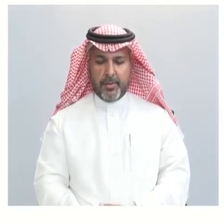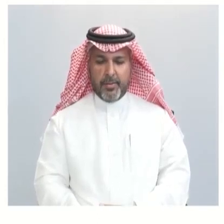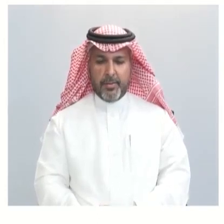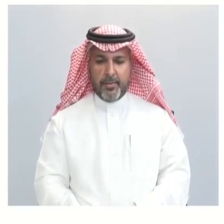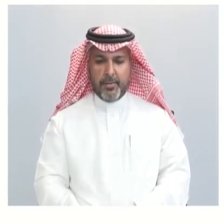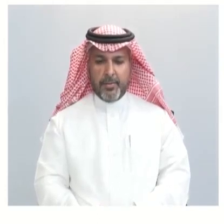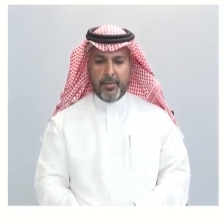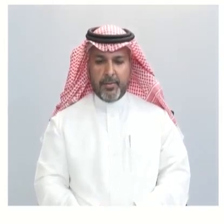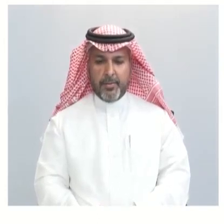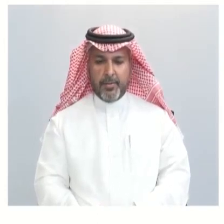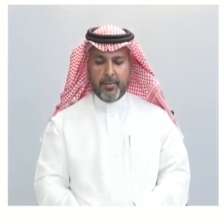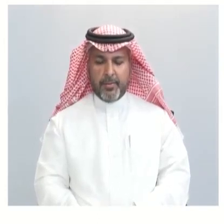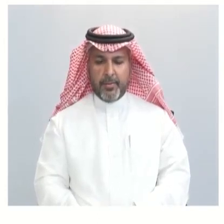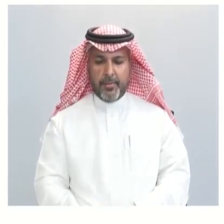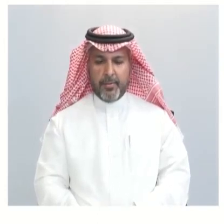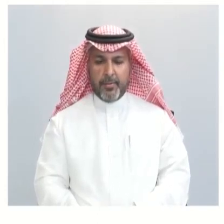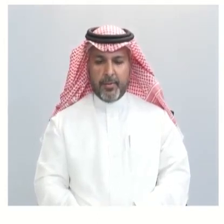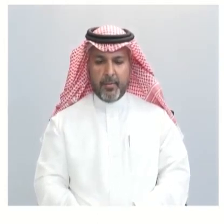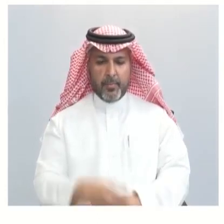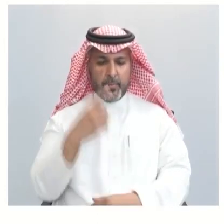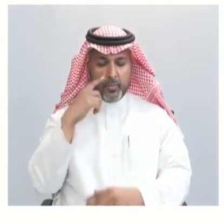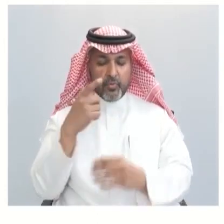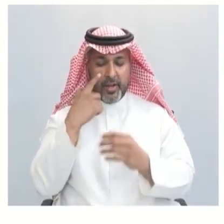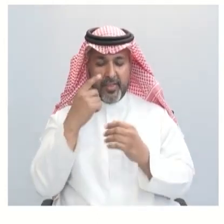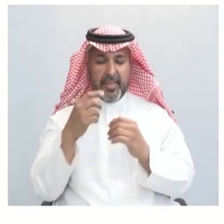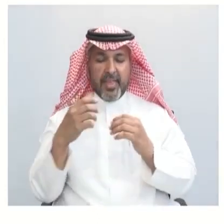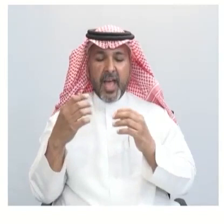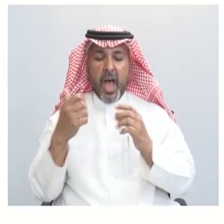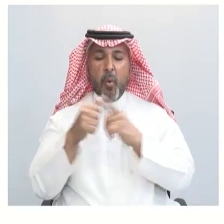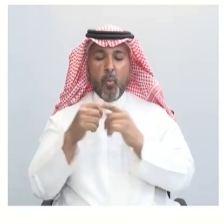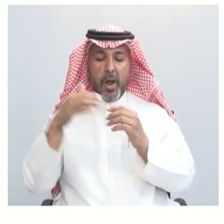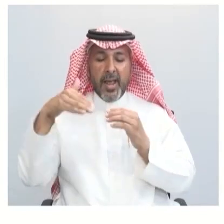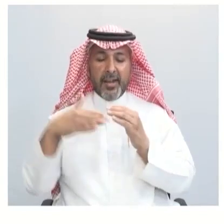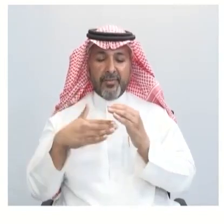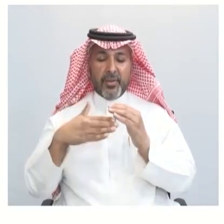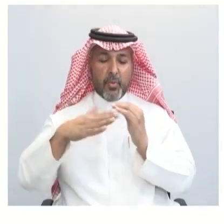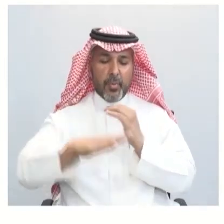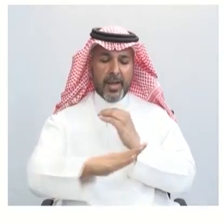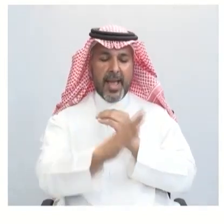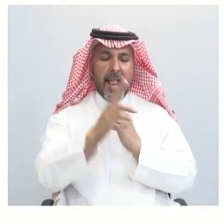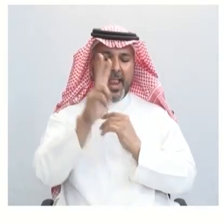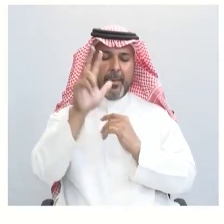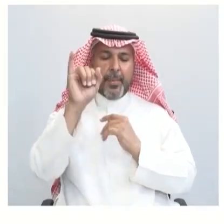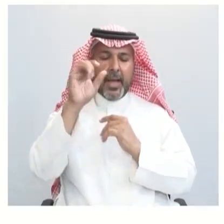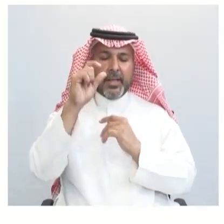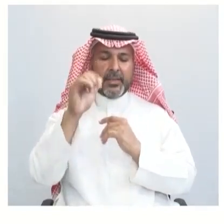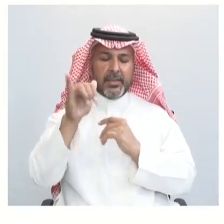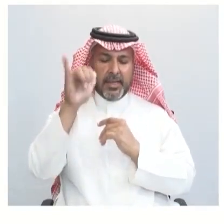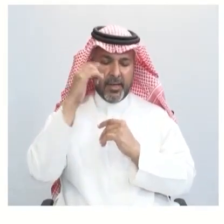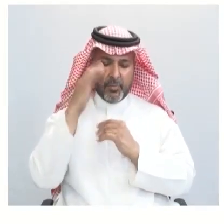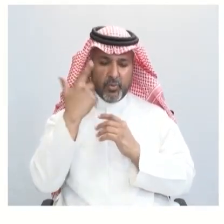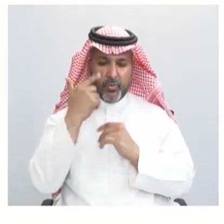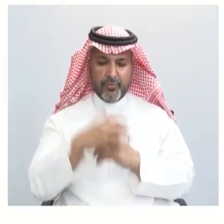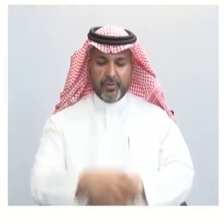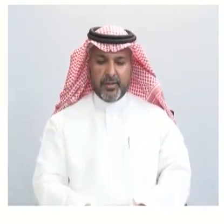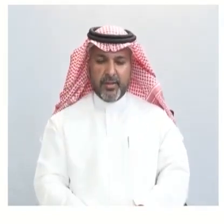لابد من اني طبعا احدد مجال ومدى كلا منها هنا المجال جميع الاعداد